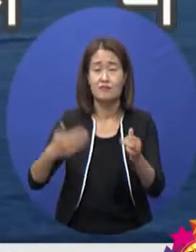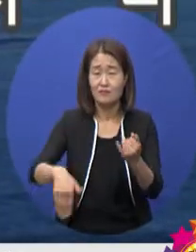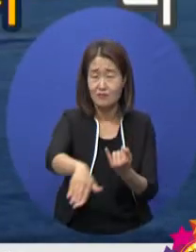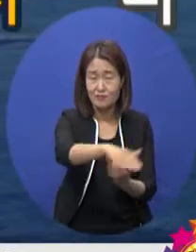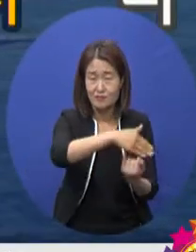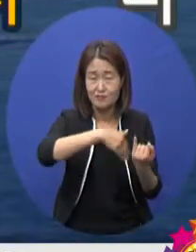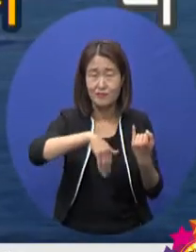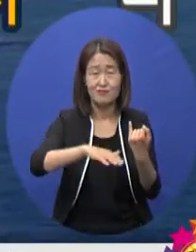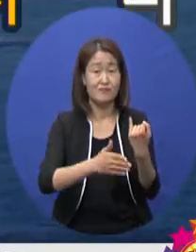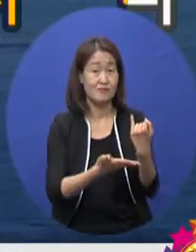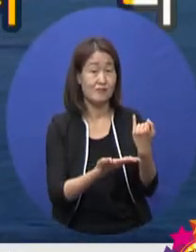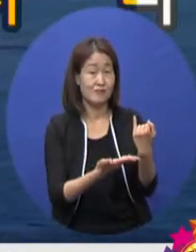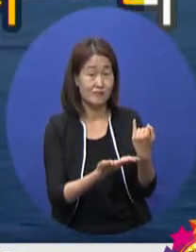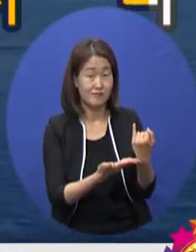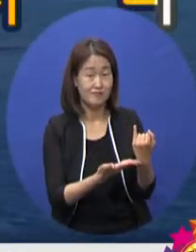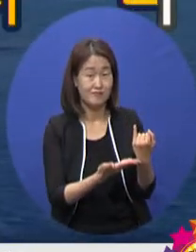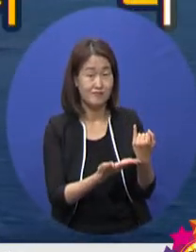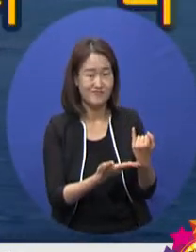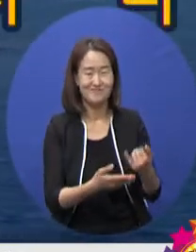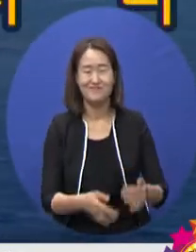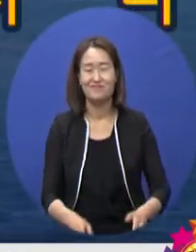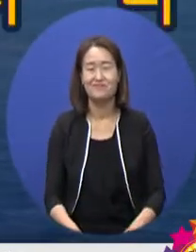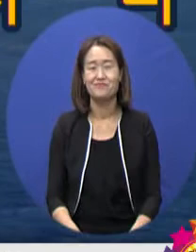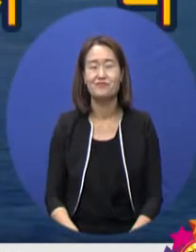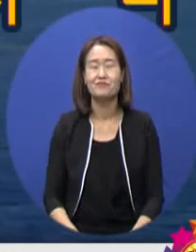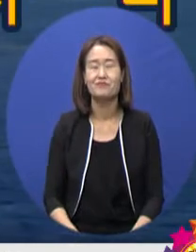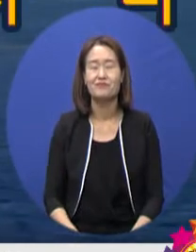소양강 처녀